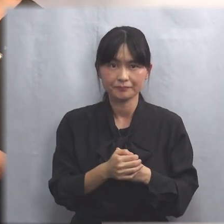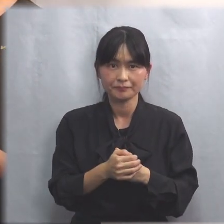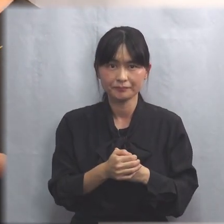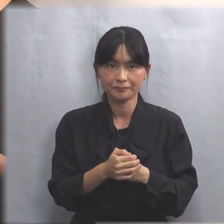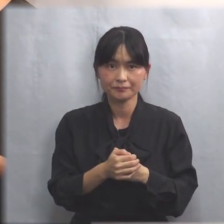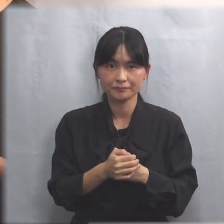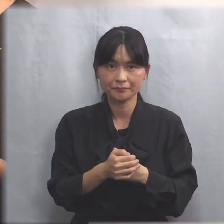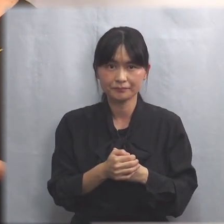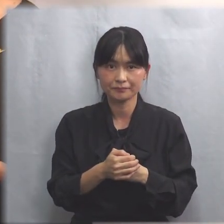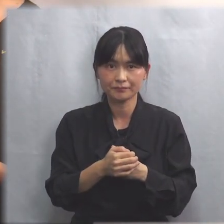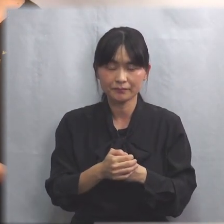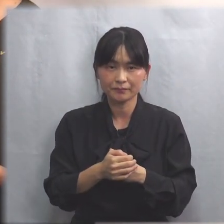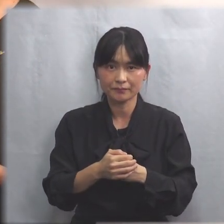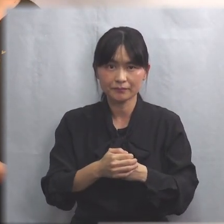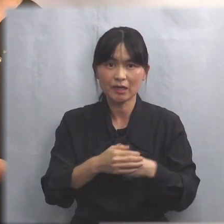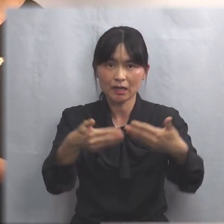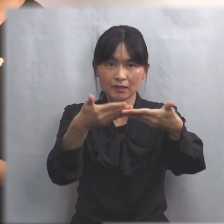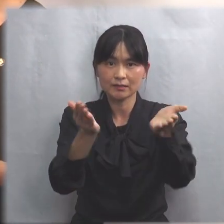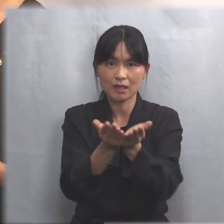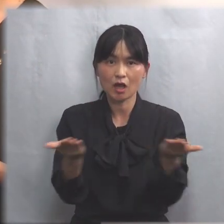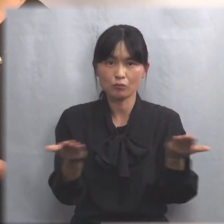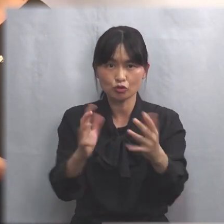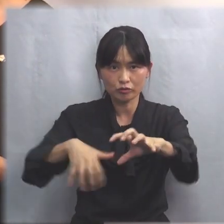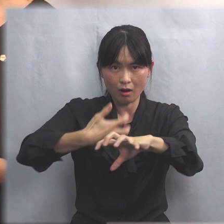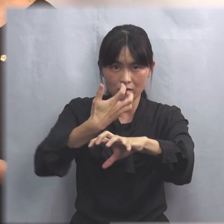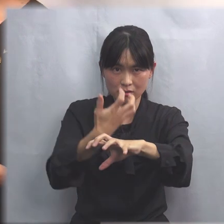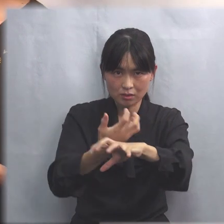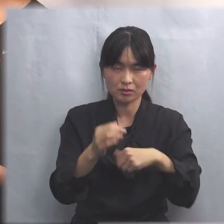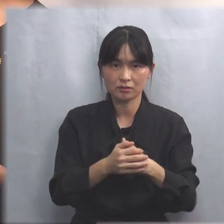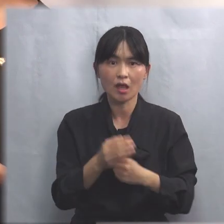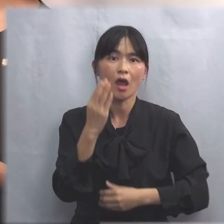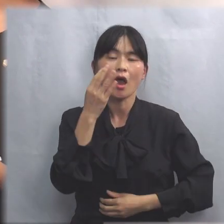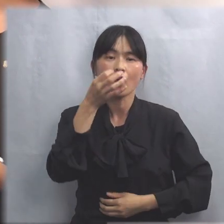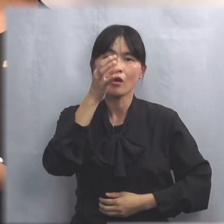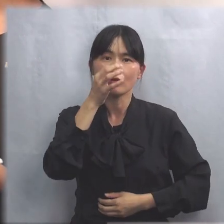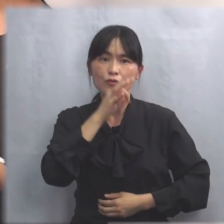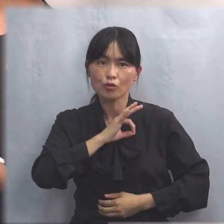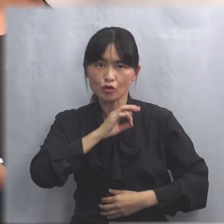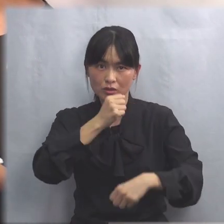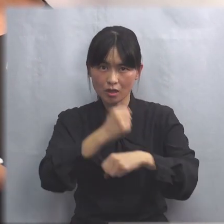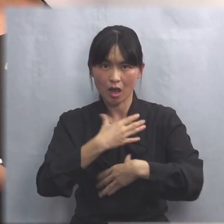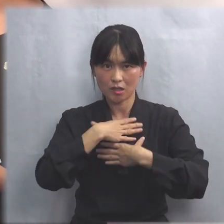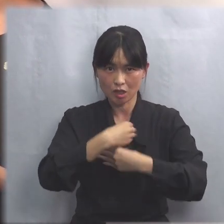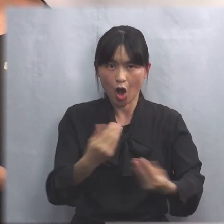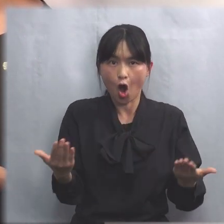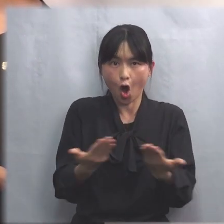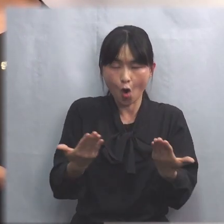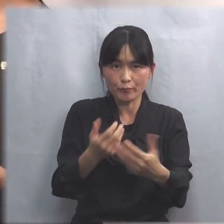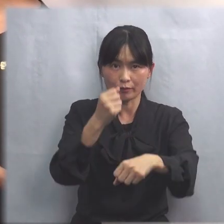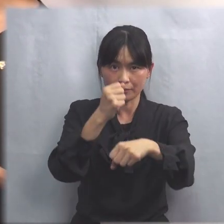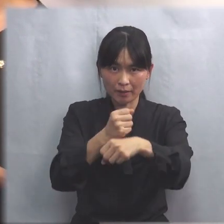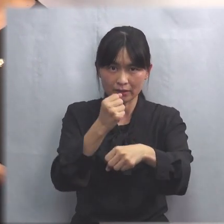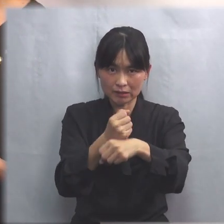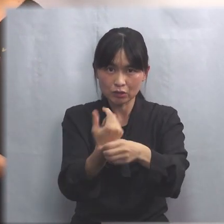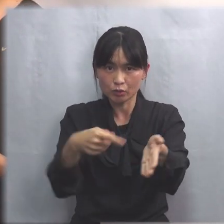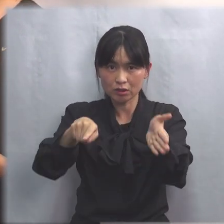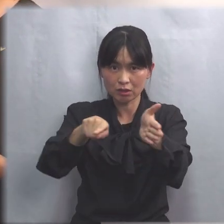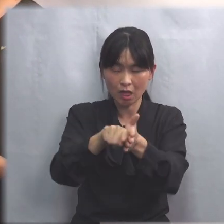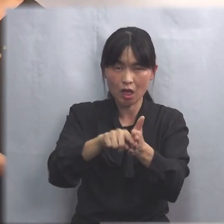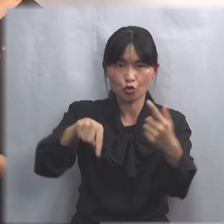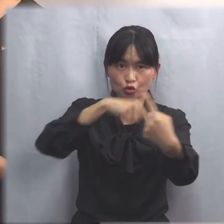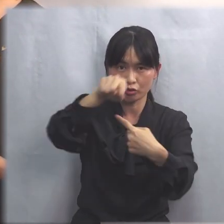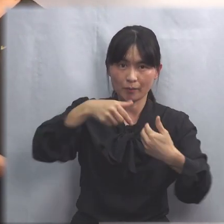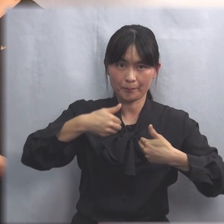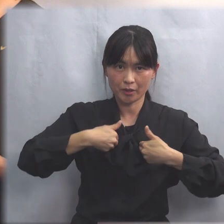하겠습니다. 다음은 바로 당무혁신입니다. 효율적이고 안정적인 업무 플랫폼을 개발해서 운영해야